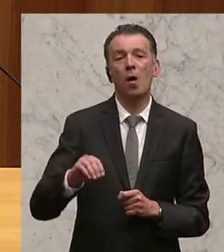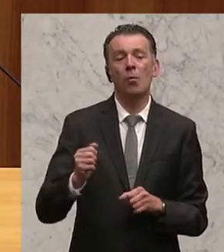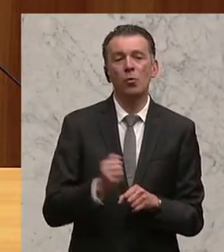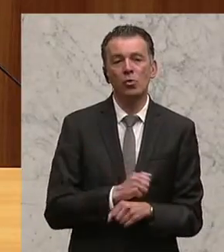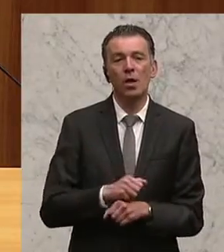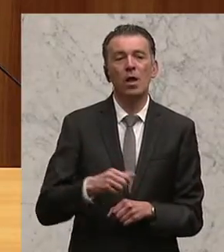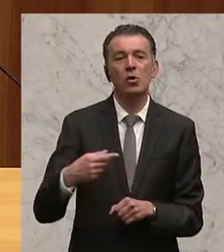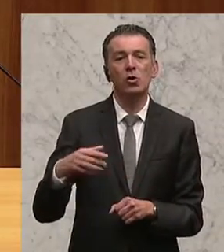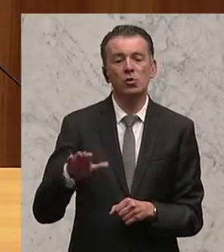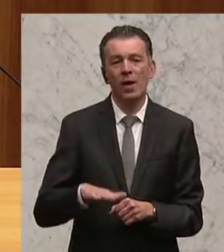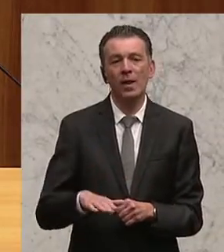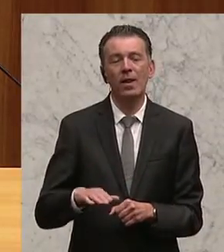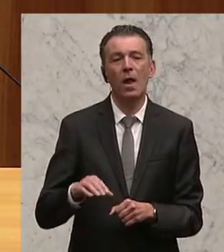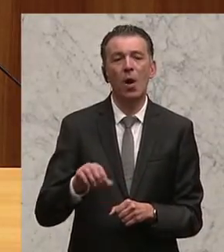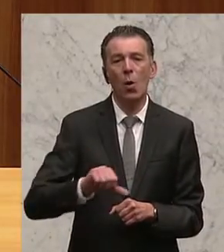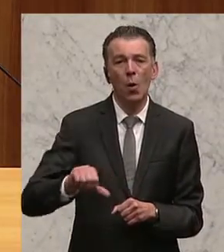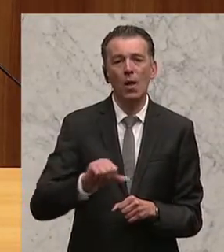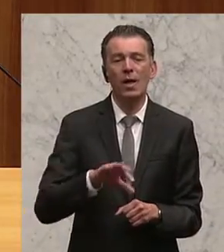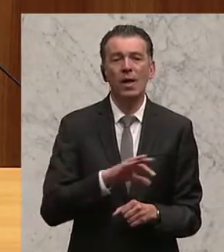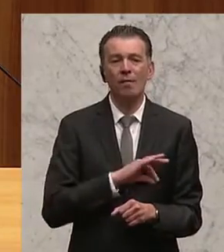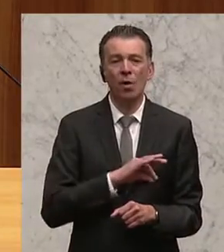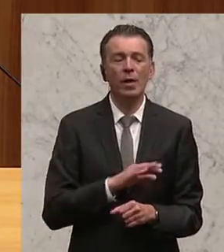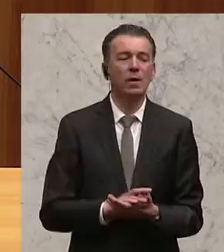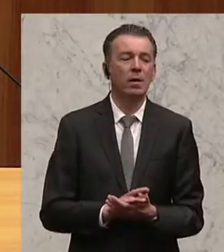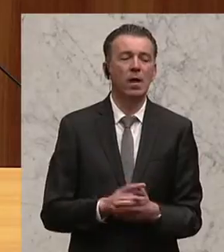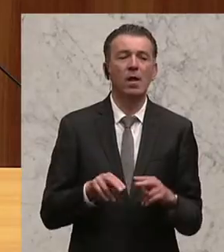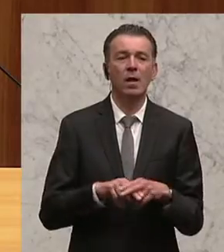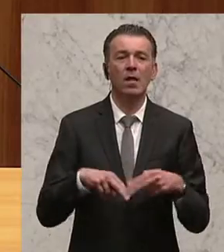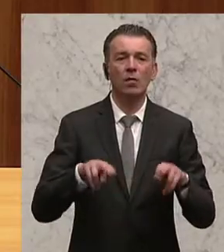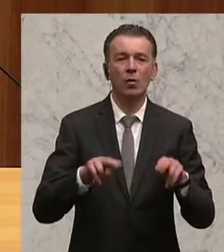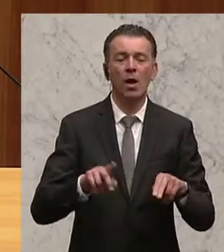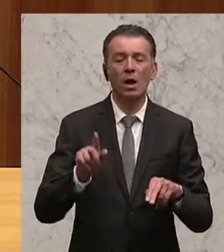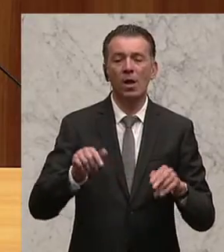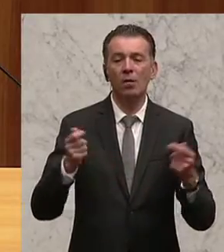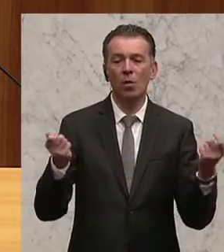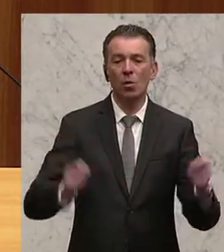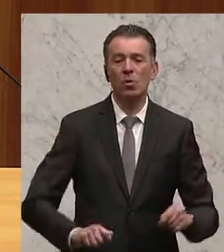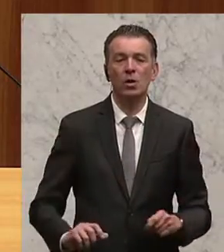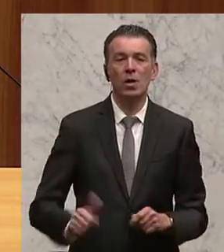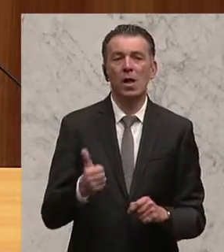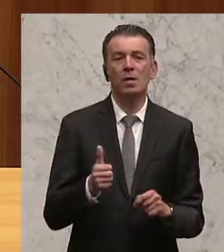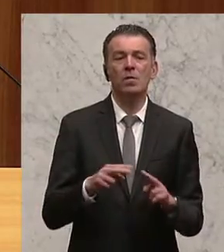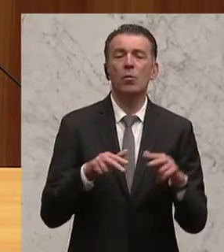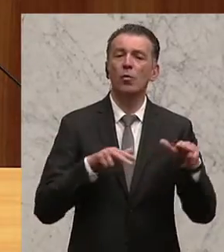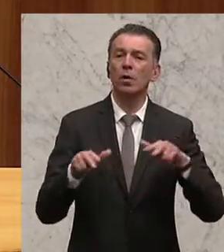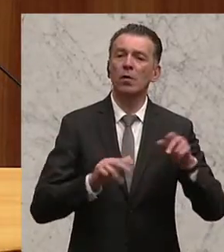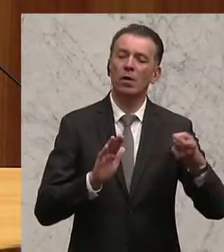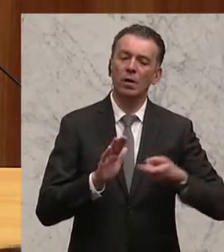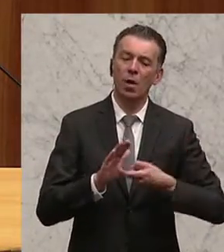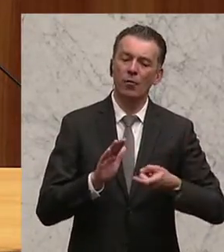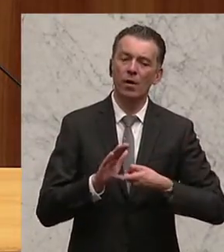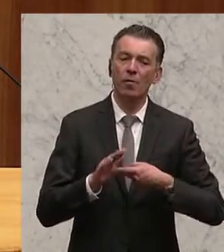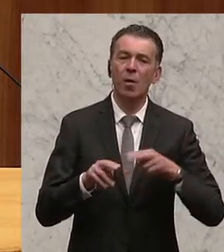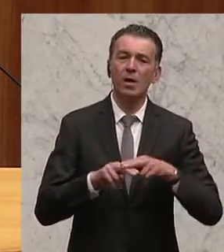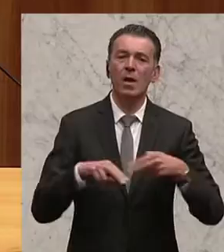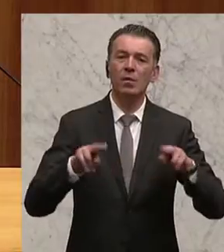Judith Schwendner, Karl Oellinger, Freundinnen und Freunde ein. Der Nationalrat möge beschließen, erstens, die Bundesregierung wird aufgefordert,